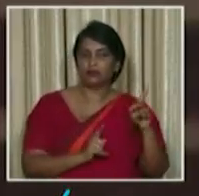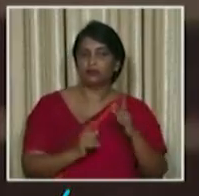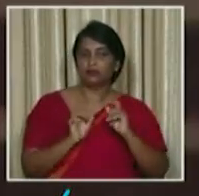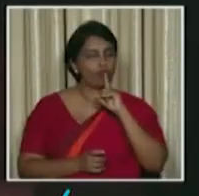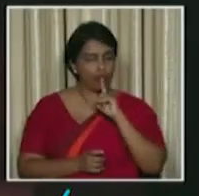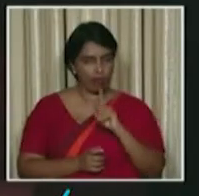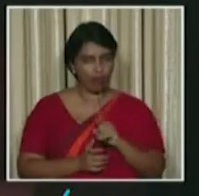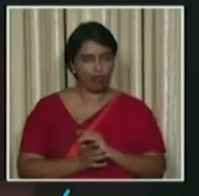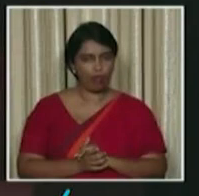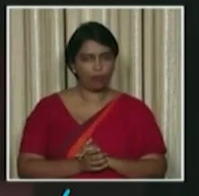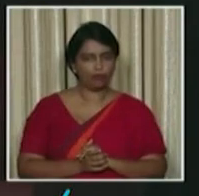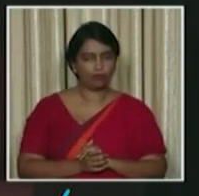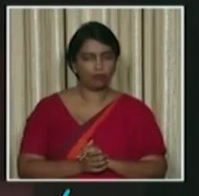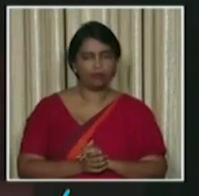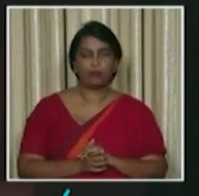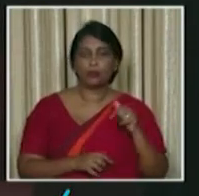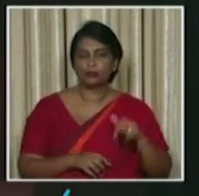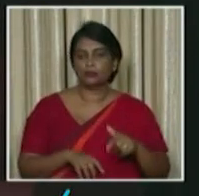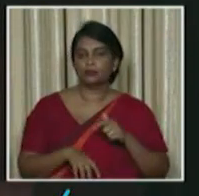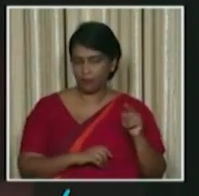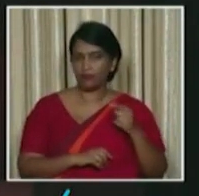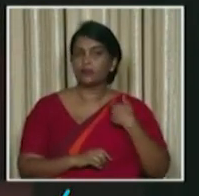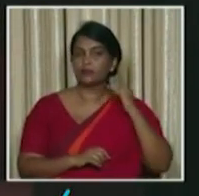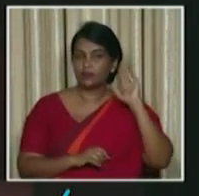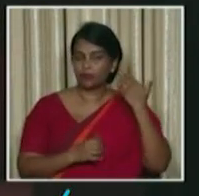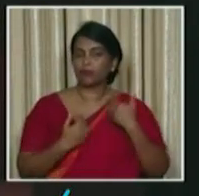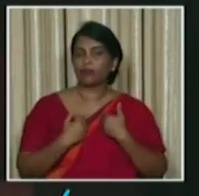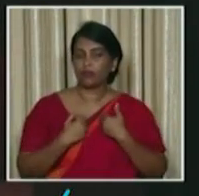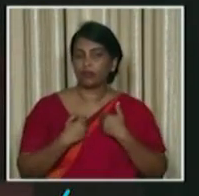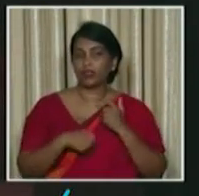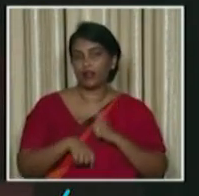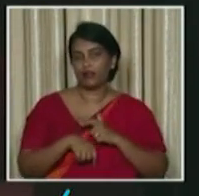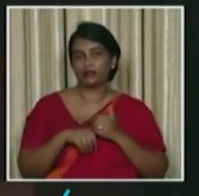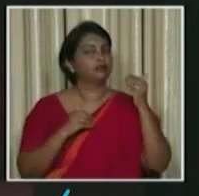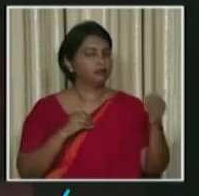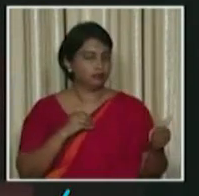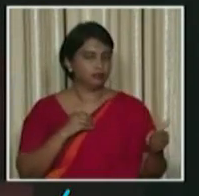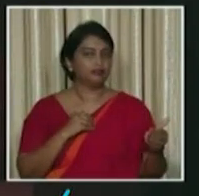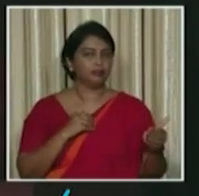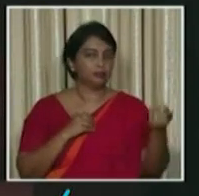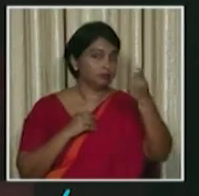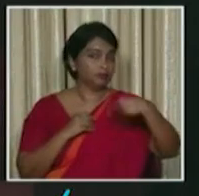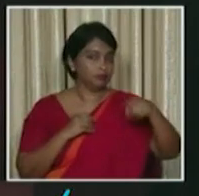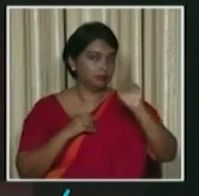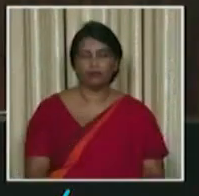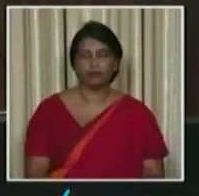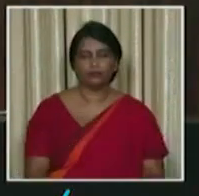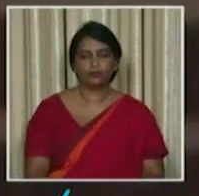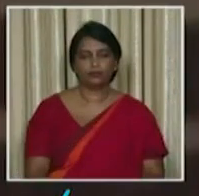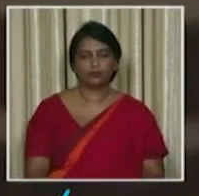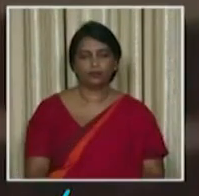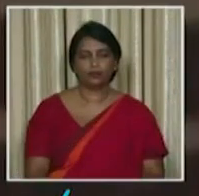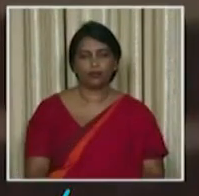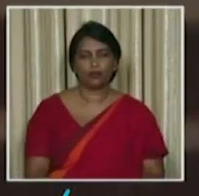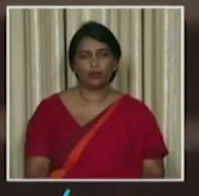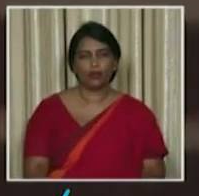එනකොට කරන්න කියලා. මම යෝජනා කරනවා මේ අවස්ථාවේ ඔබතුමාගෙන් අපිට කාලය දීර්ඝ කර ගැනීමකට ඔබතුමන්ලාගේ සහයෝගය ලබා දෙන්න කියලා. අපි කාලය